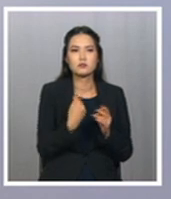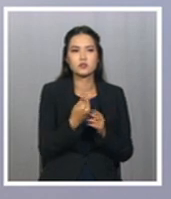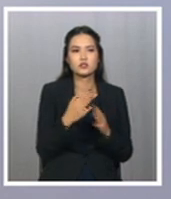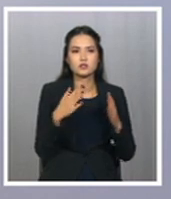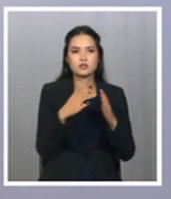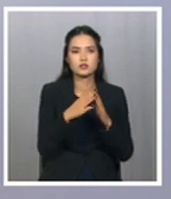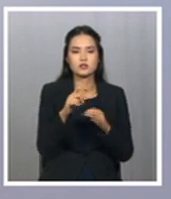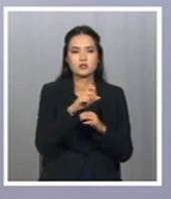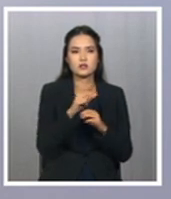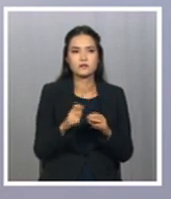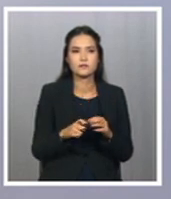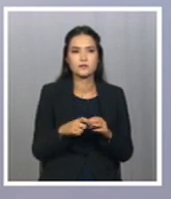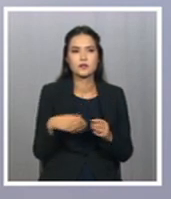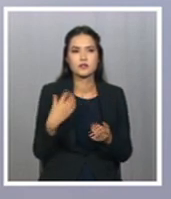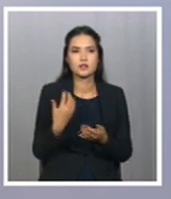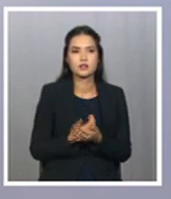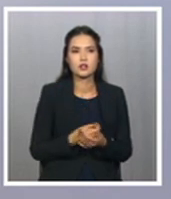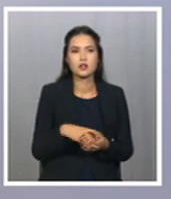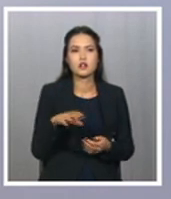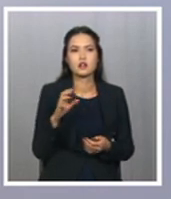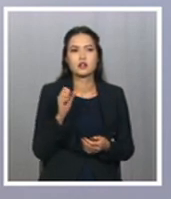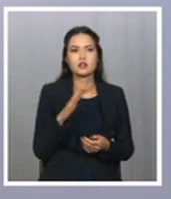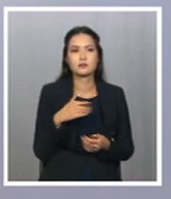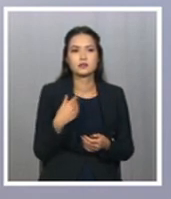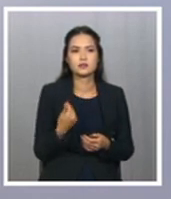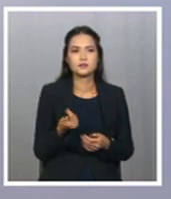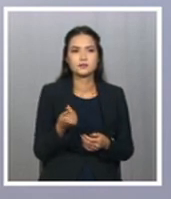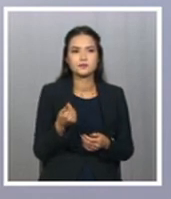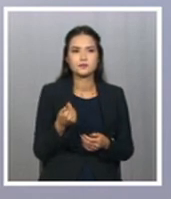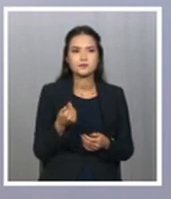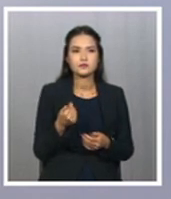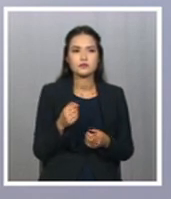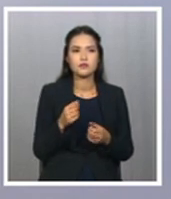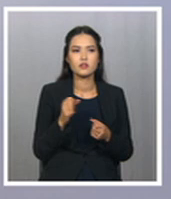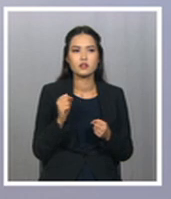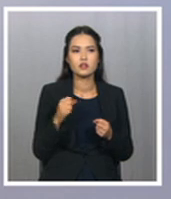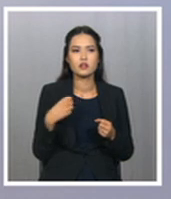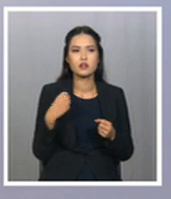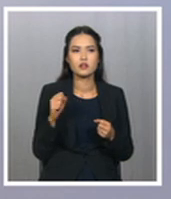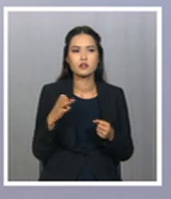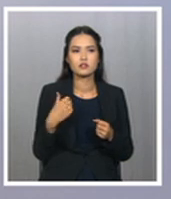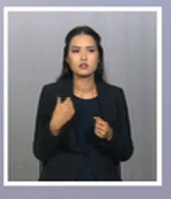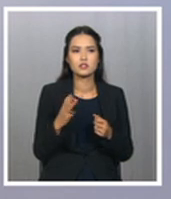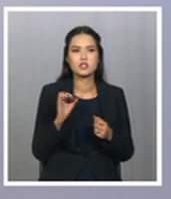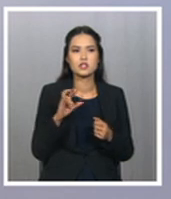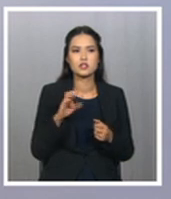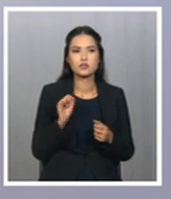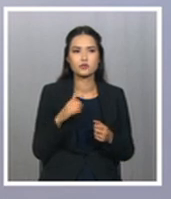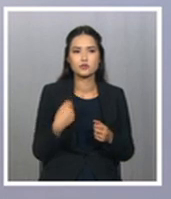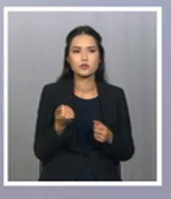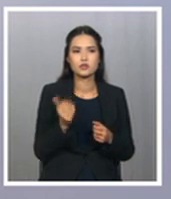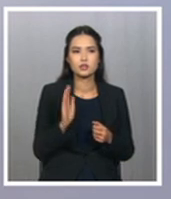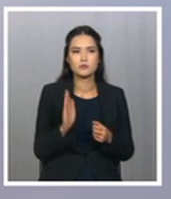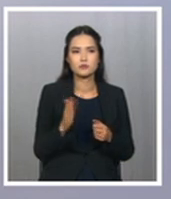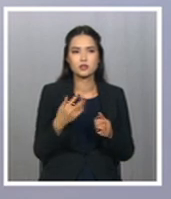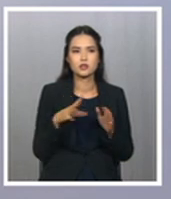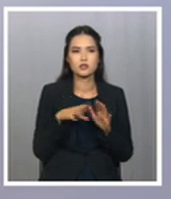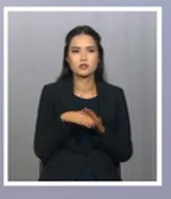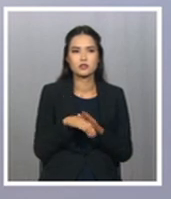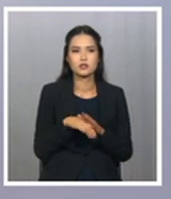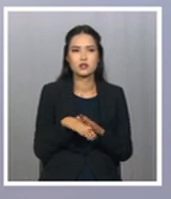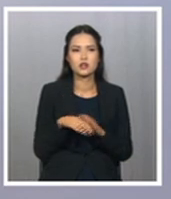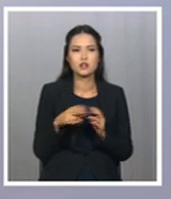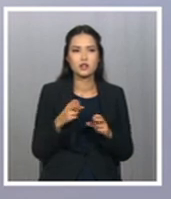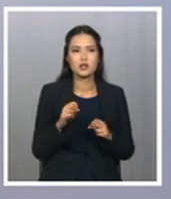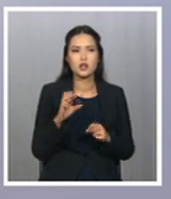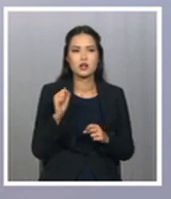табылды, АБ АЦ қабырғалары белгілі. Олай болса, синустар теоремасы бойынша бұл бұрыштың синусын